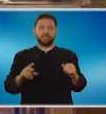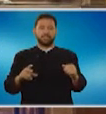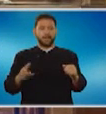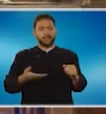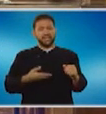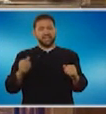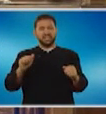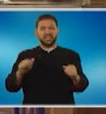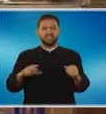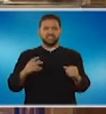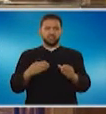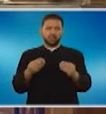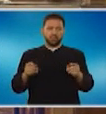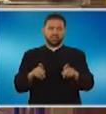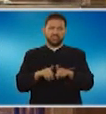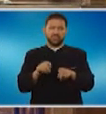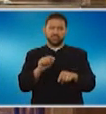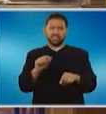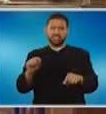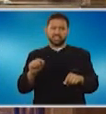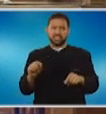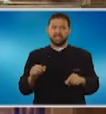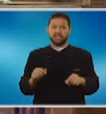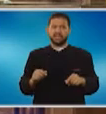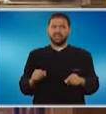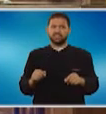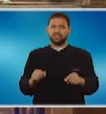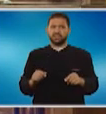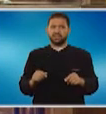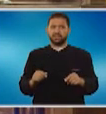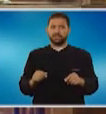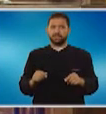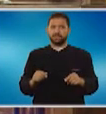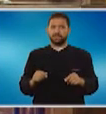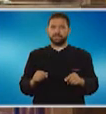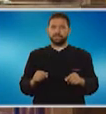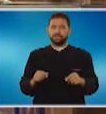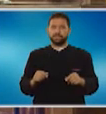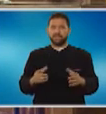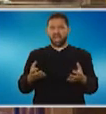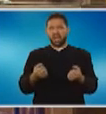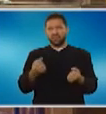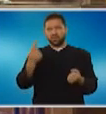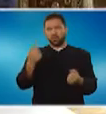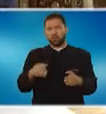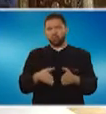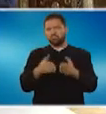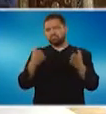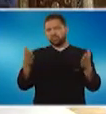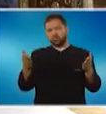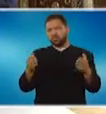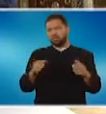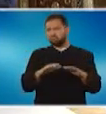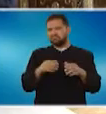de lectură, mai tehnice, să spunem, decât cele pe care le-ați enumerat, evident. Avem o lectură